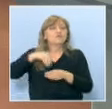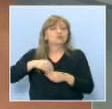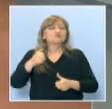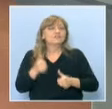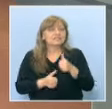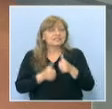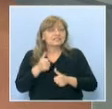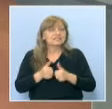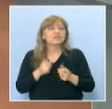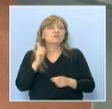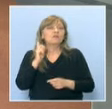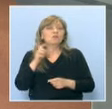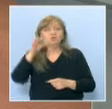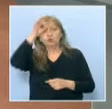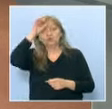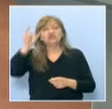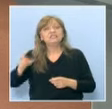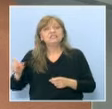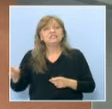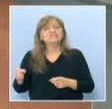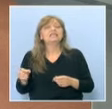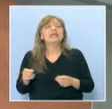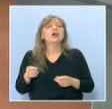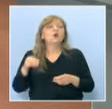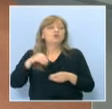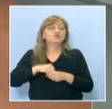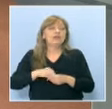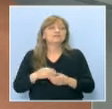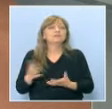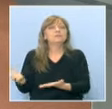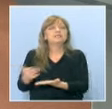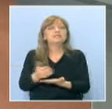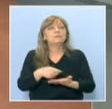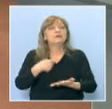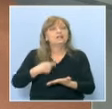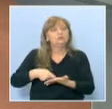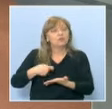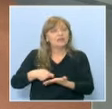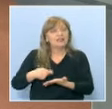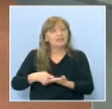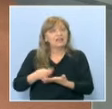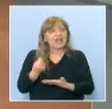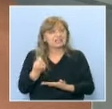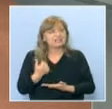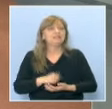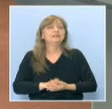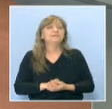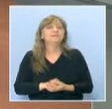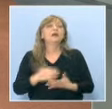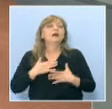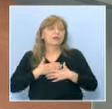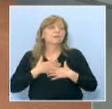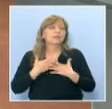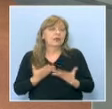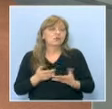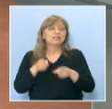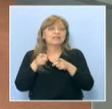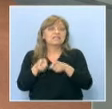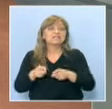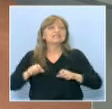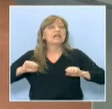в които учениците участват при събирането на таксите. Така че наистина благодаря за